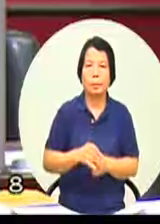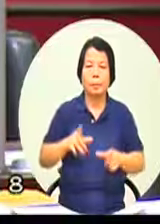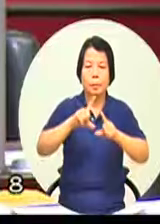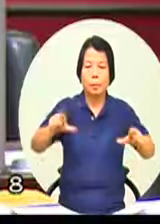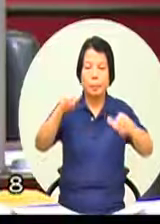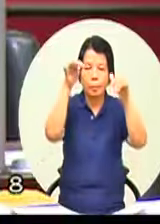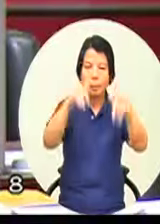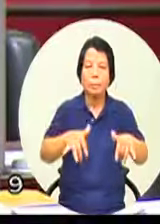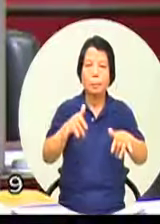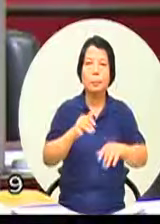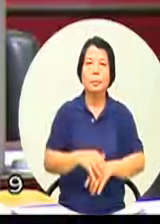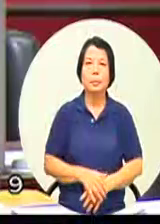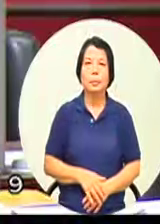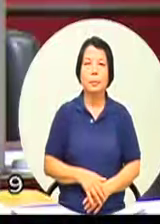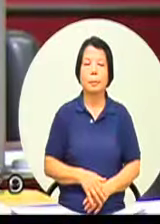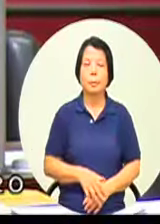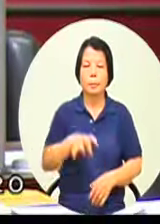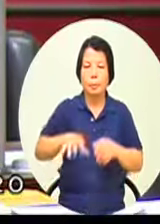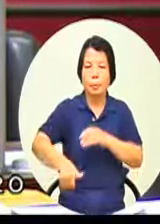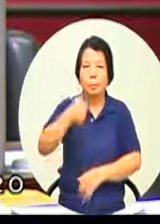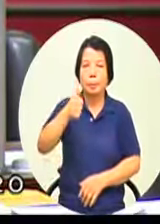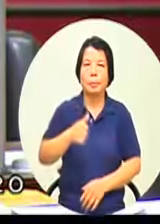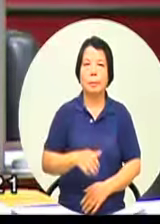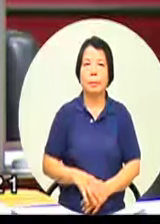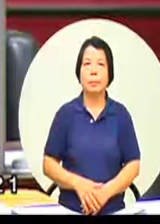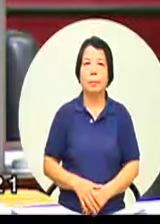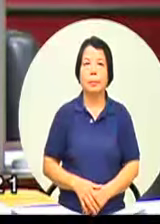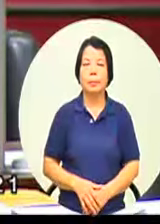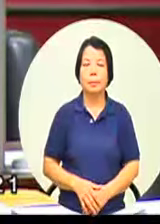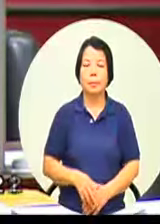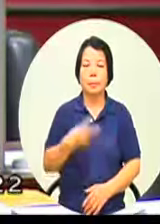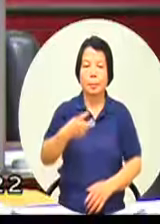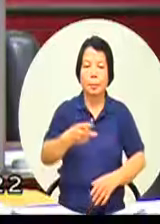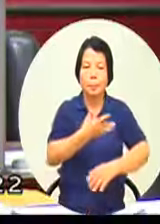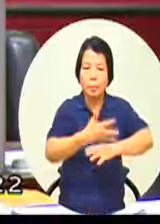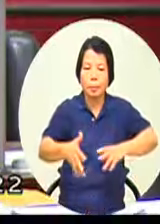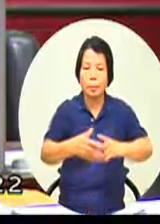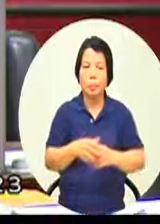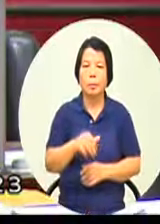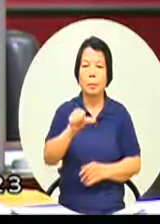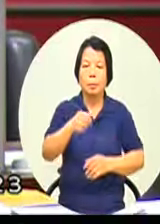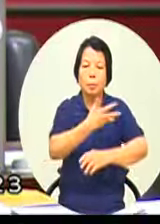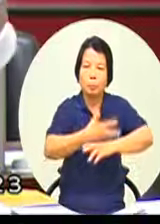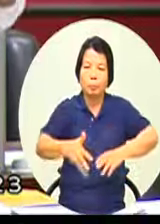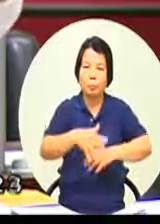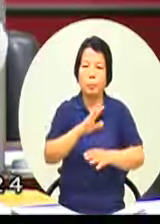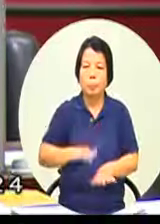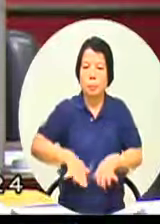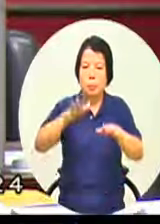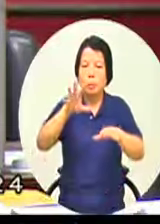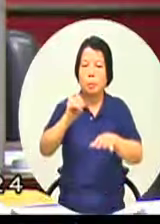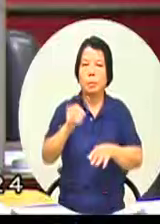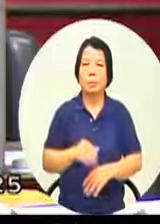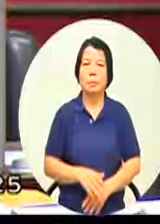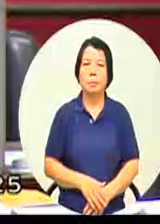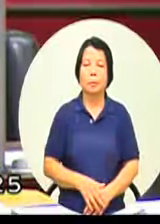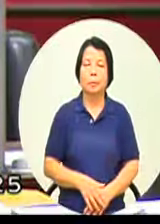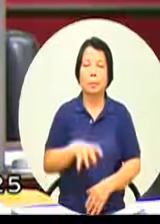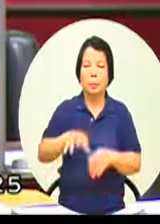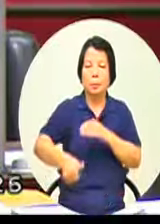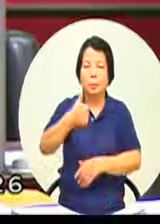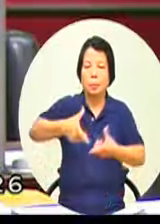雨，但是局长，二排跟五排有淹水吧？局长，那么讲一下。 啊，请局长答